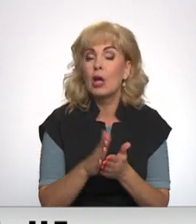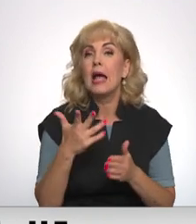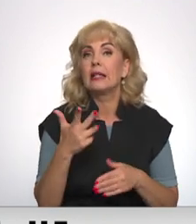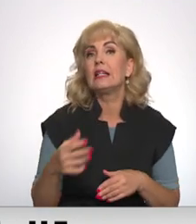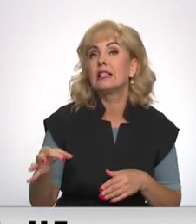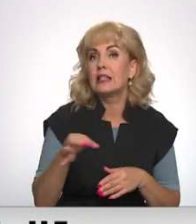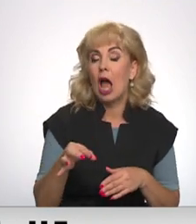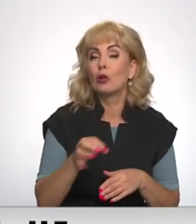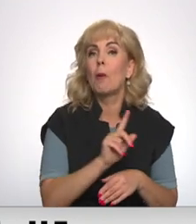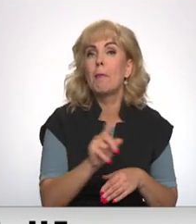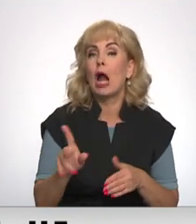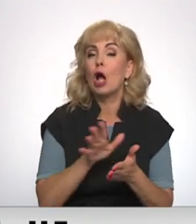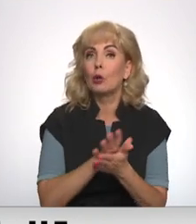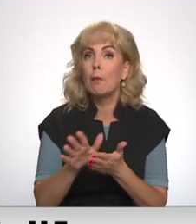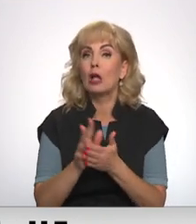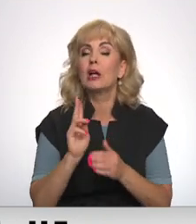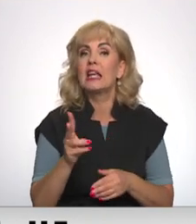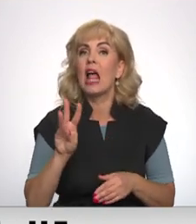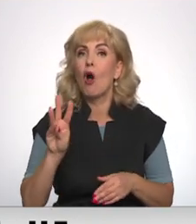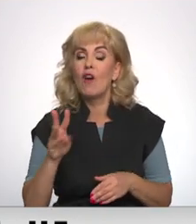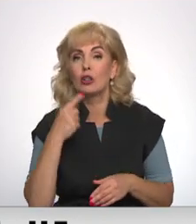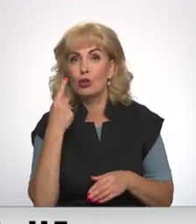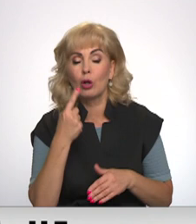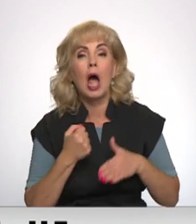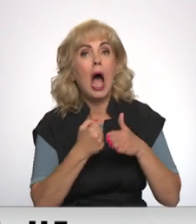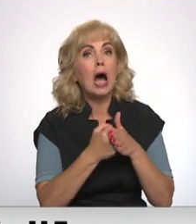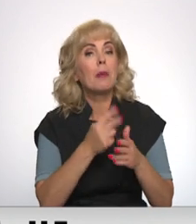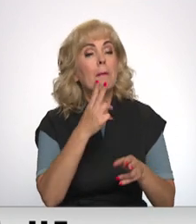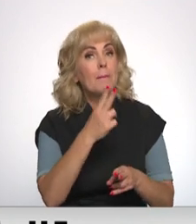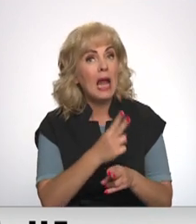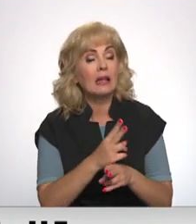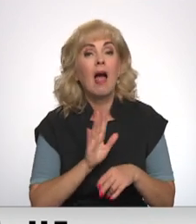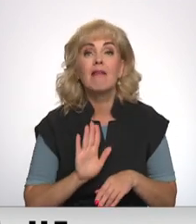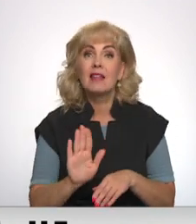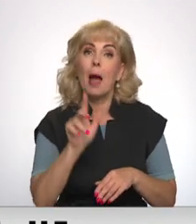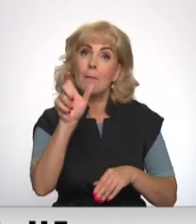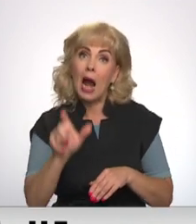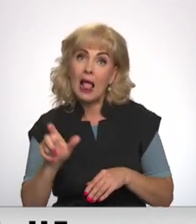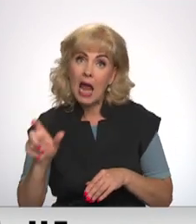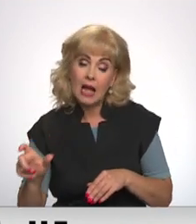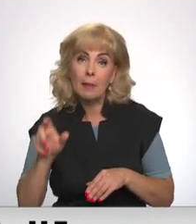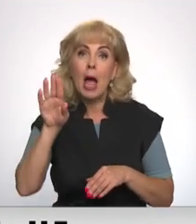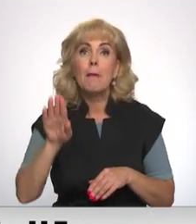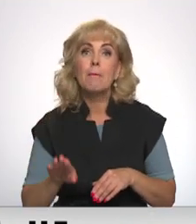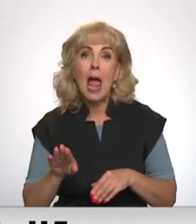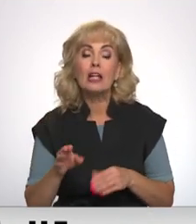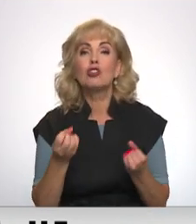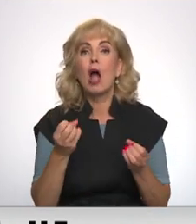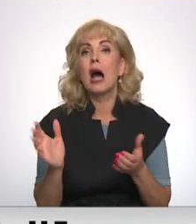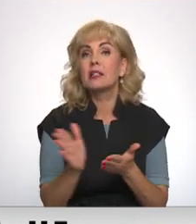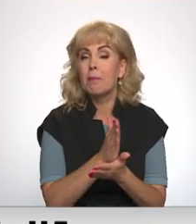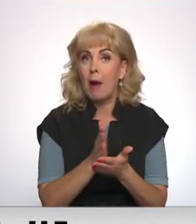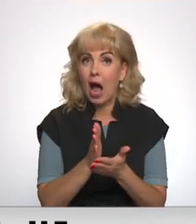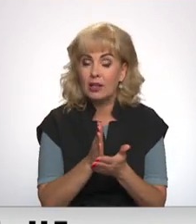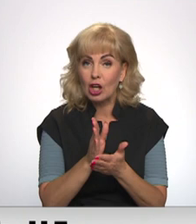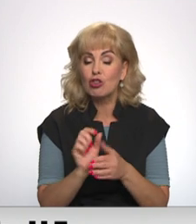par katru patērēto kilovatstundu. Šāds atbalsts gan pienāksies tikai tiem klientiem, kuru mēneša gāzes patēriņš ir lielāks